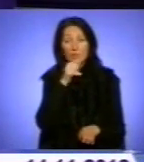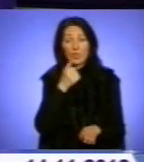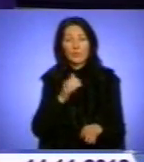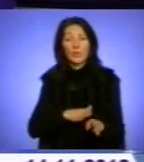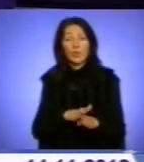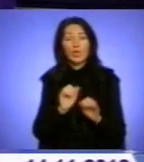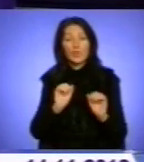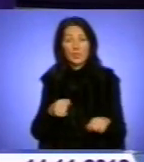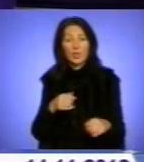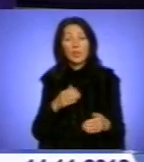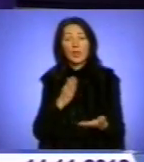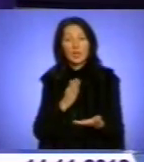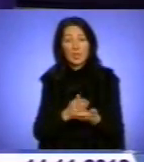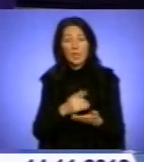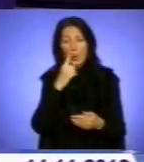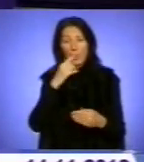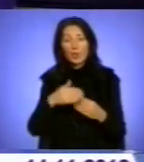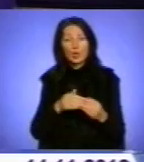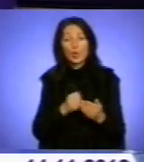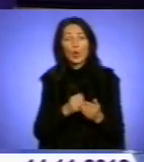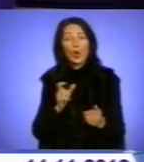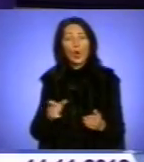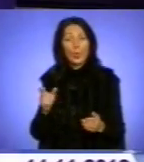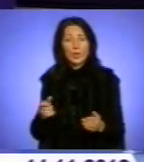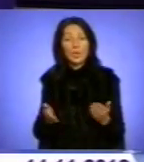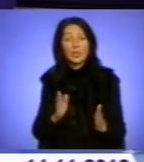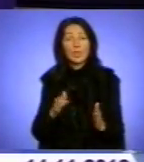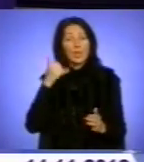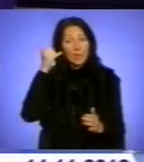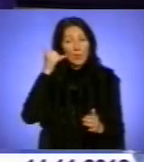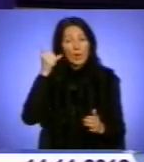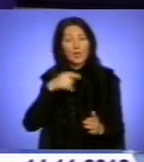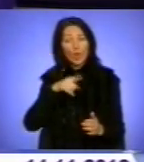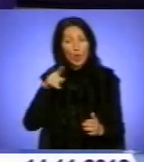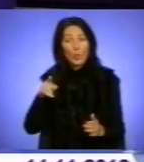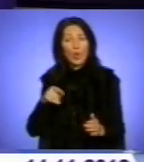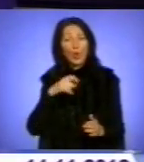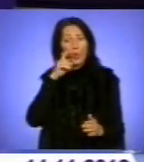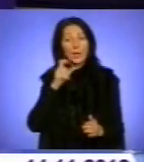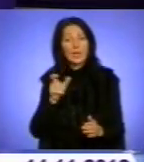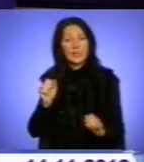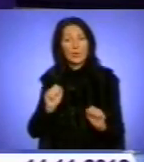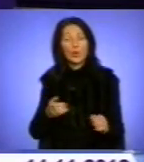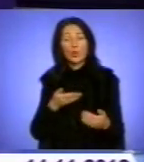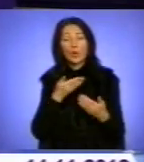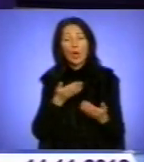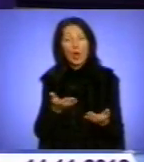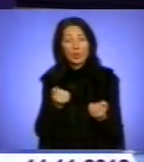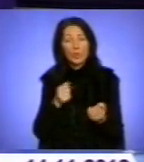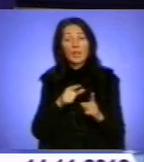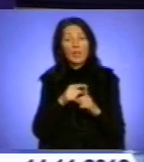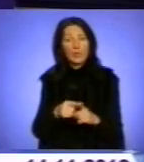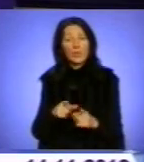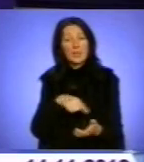Виконавча влада стає ближчою до громадян. Лише набравши телефонний номер, українці можуть отримати відповіді на запитання, зробити